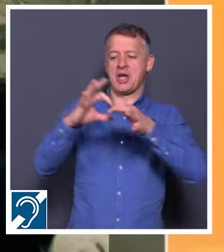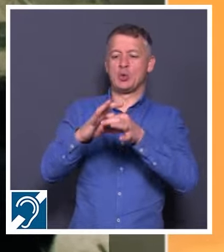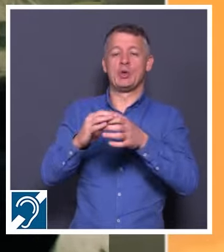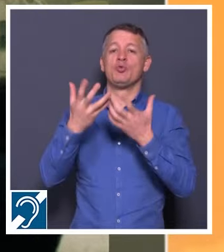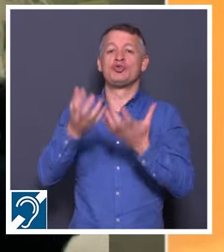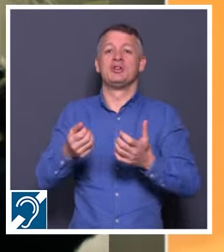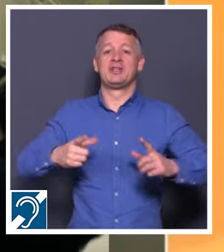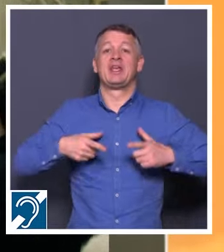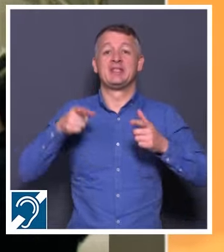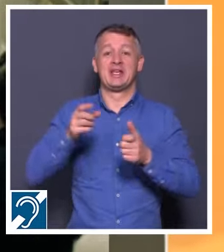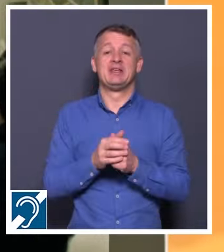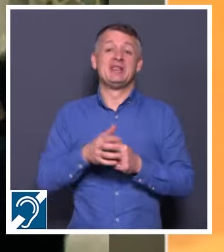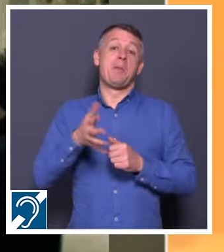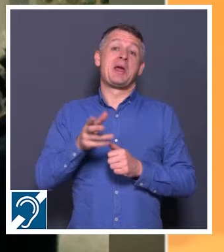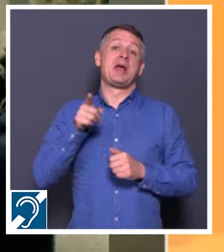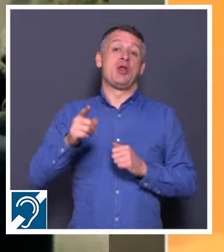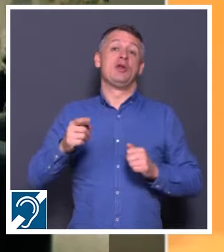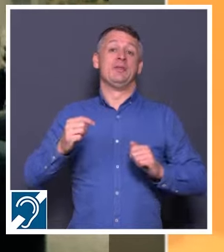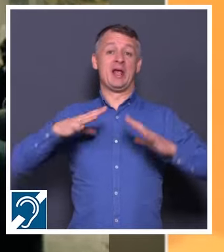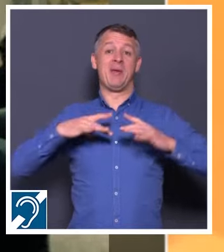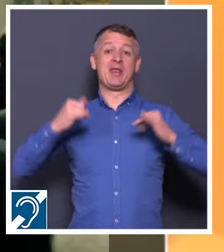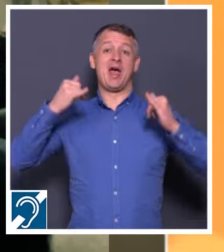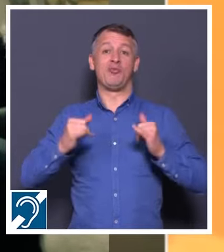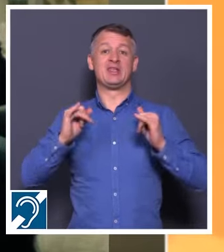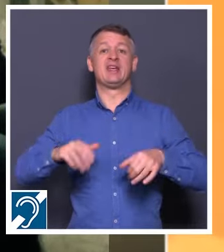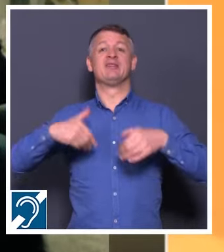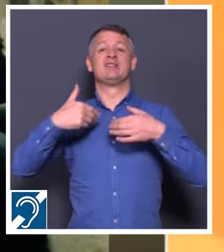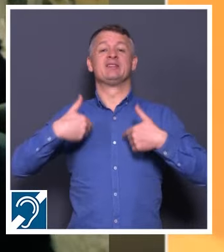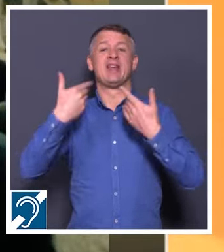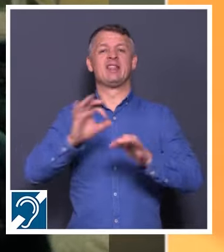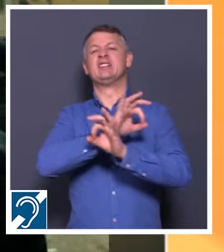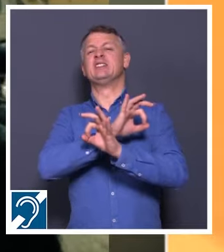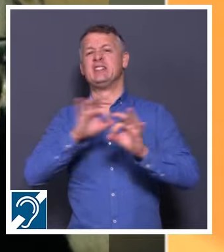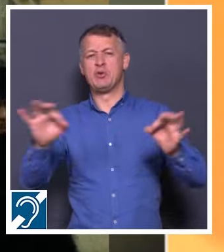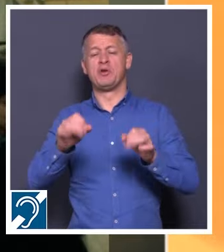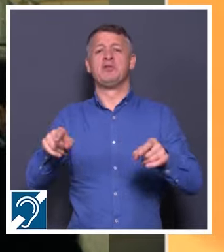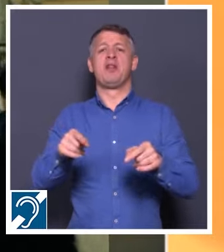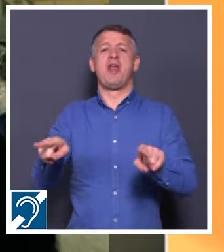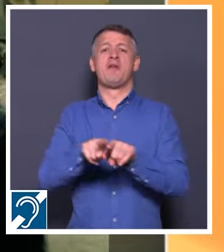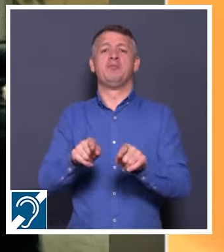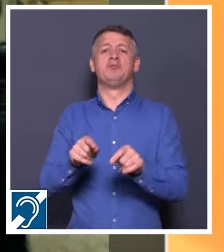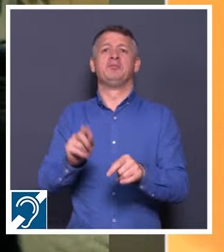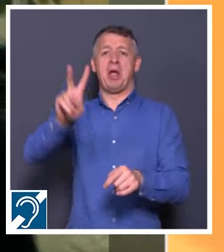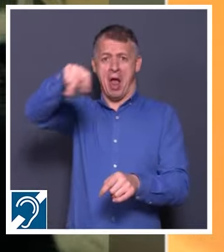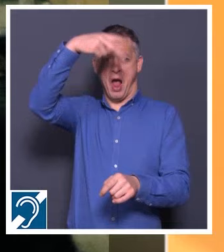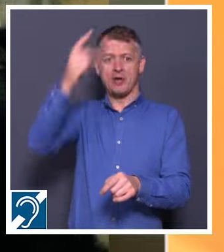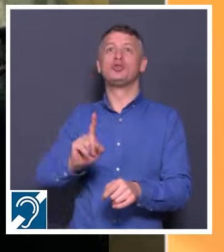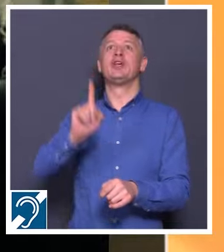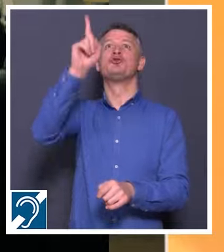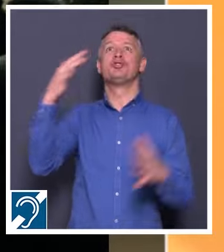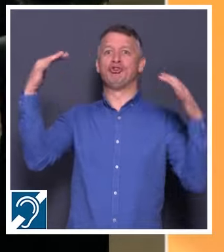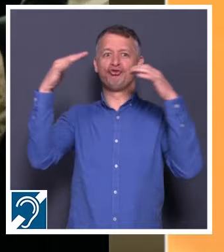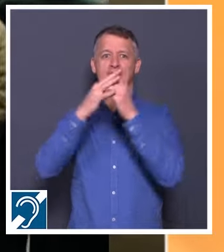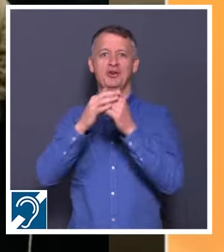ei. Li se pare că libertatea e garantată și e dintotdeauna și pică din cer și nu-și imaginează că a fost o vreme în